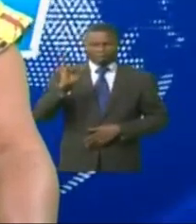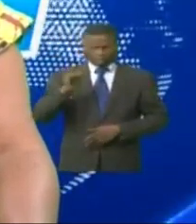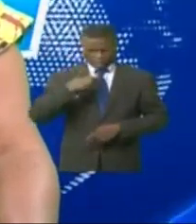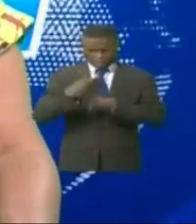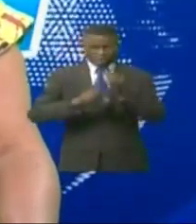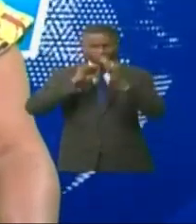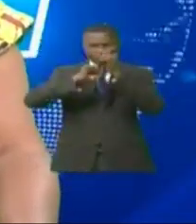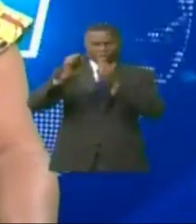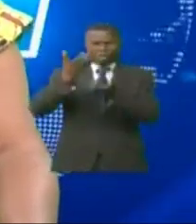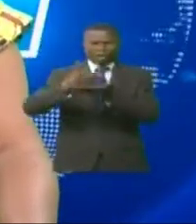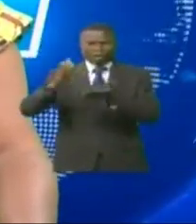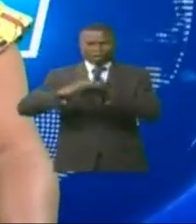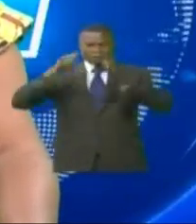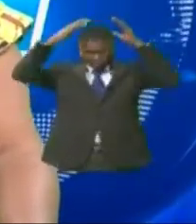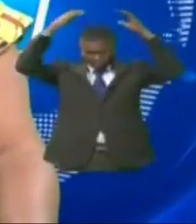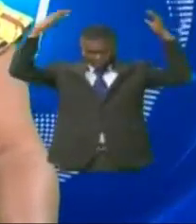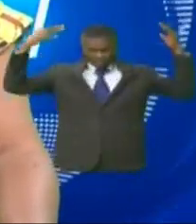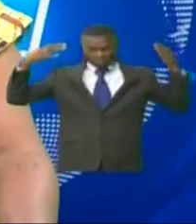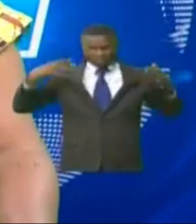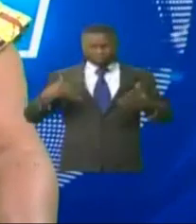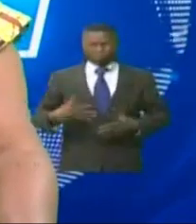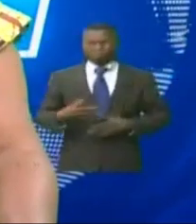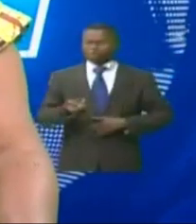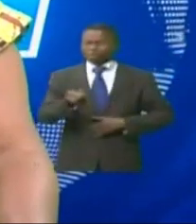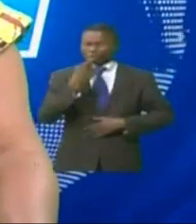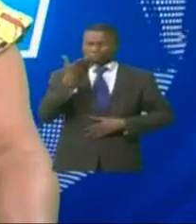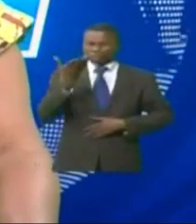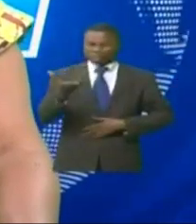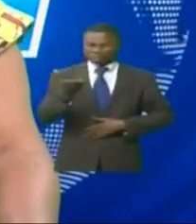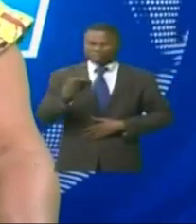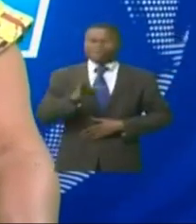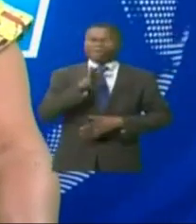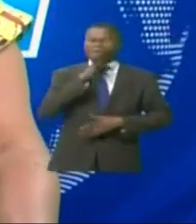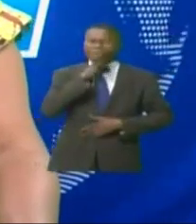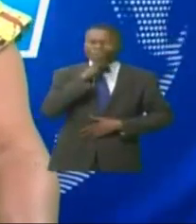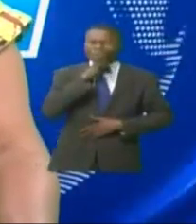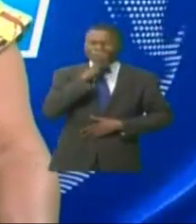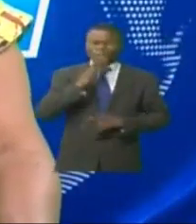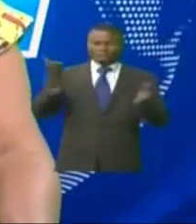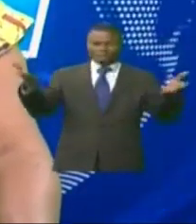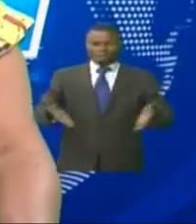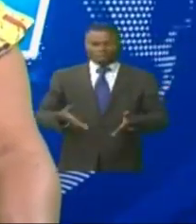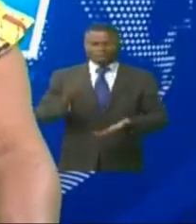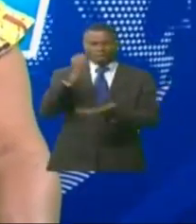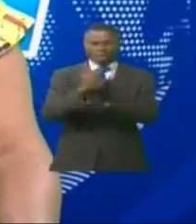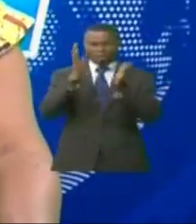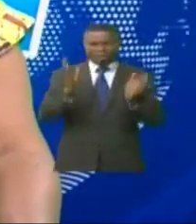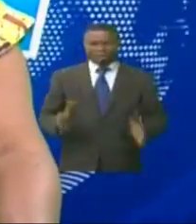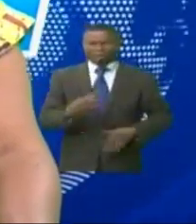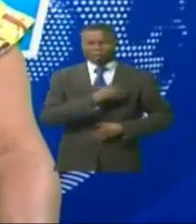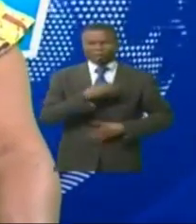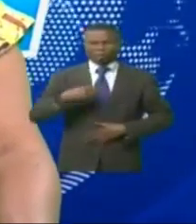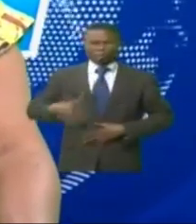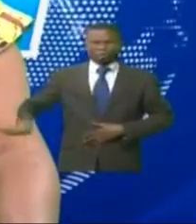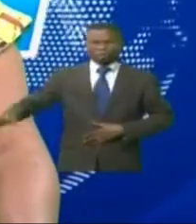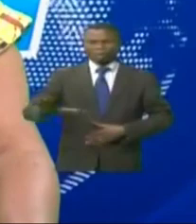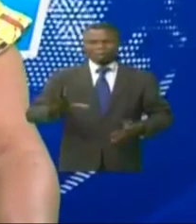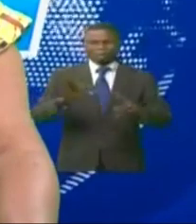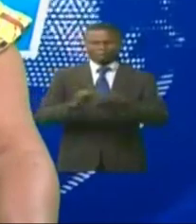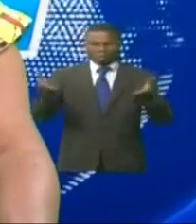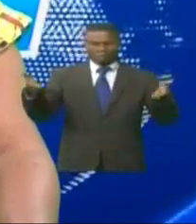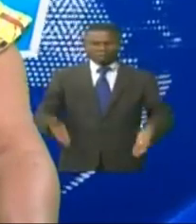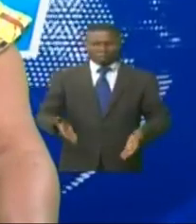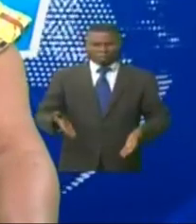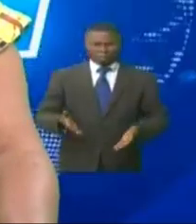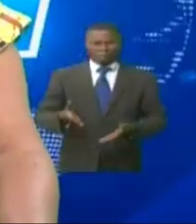campagne de distribution des moustiquaires imprégnés d'insecticides à longue durée en présence de l'ambassadrice des États-Unis en séjour